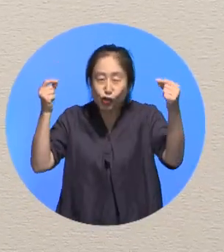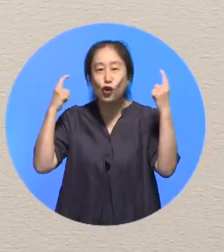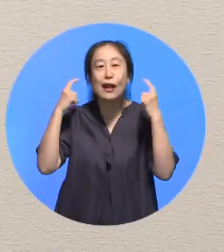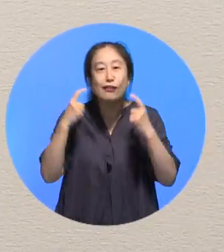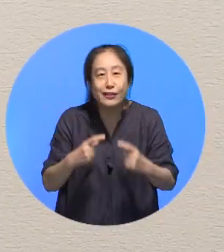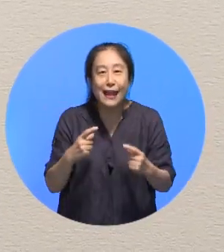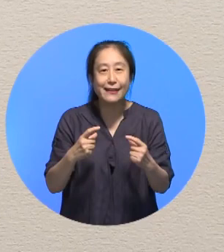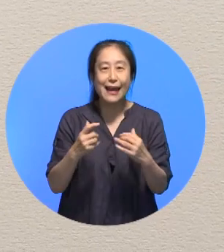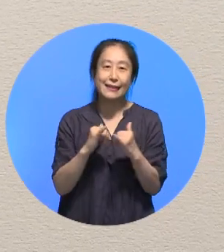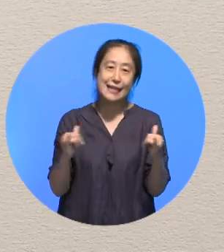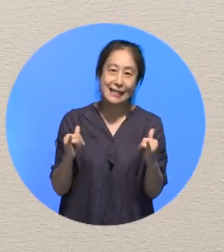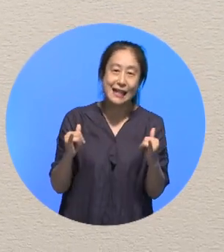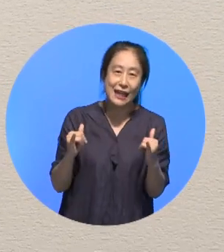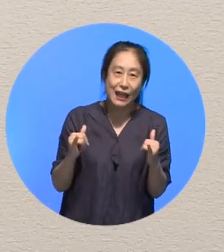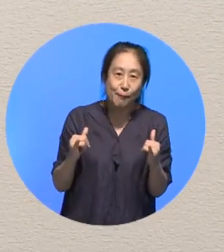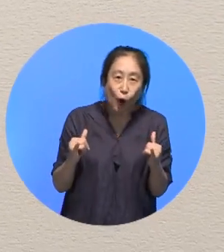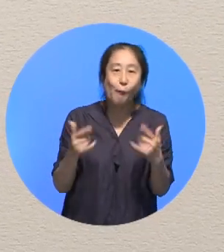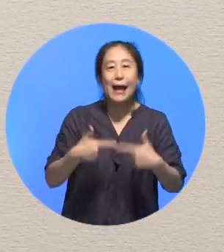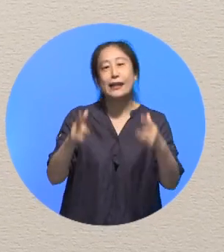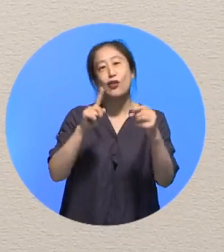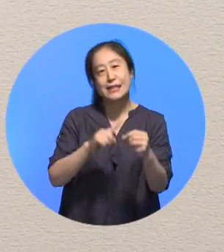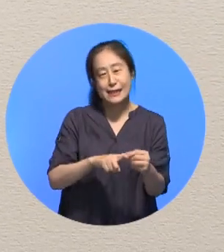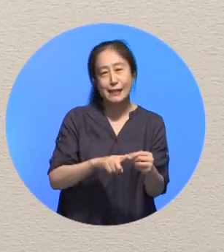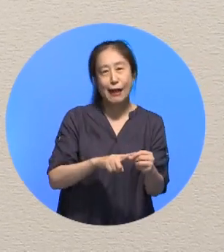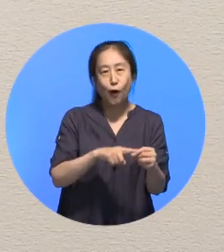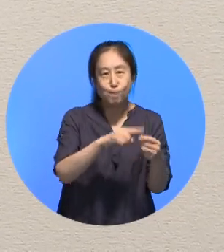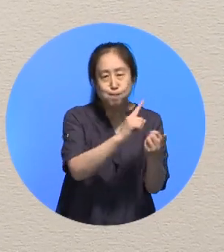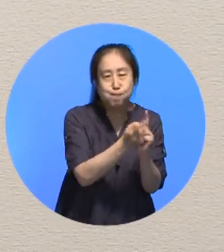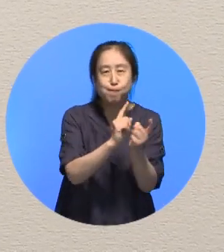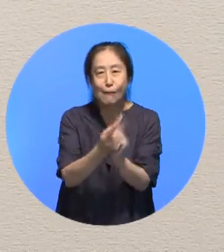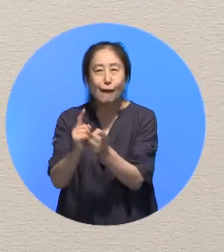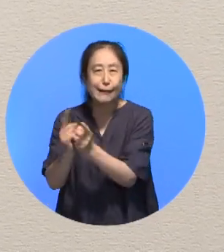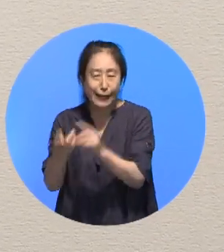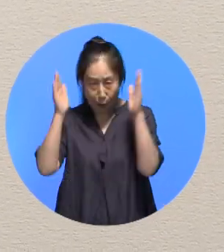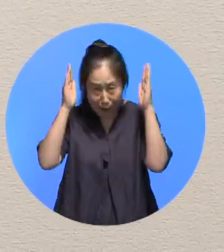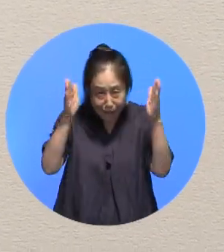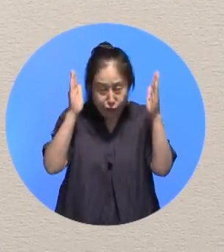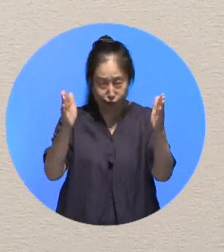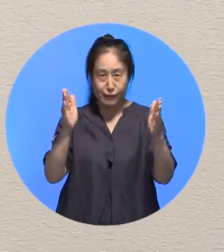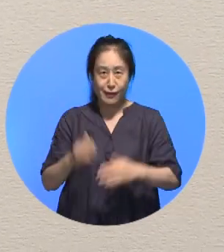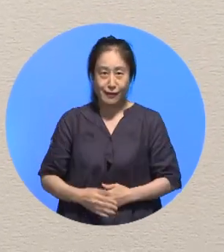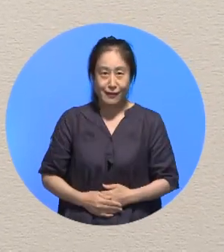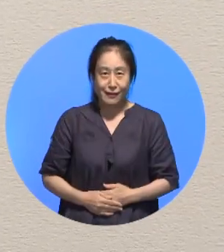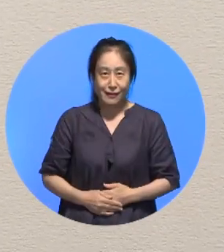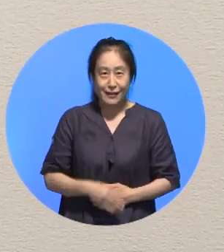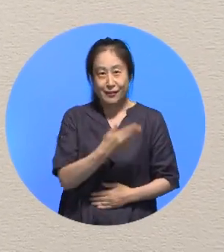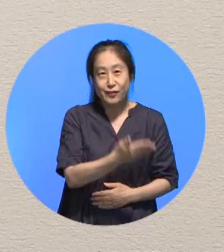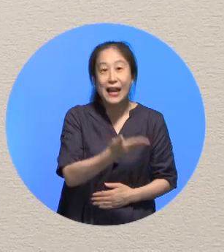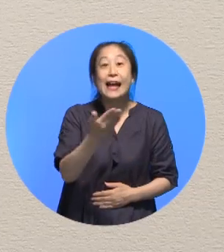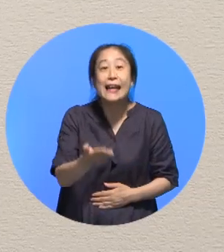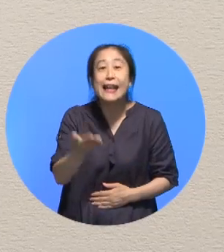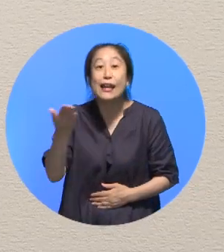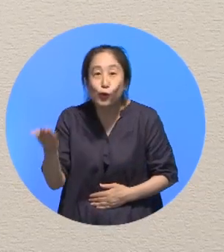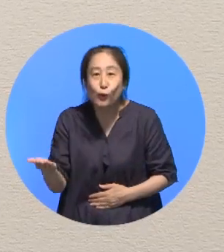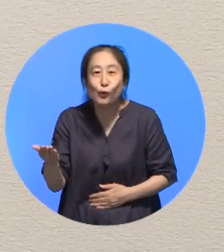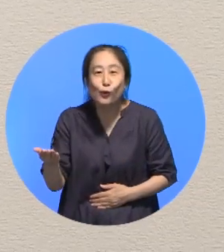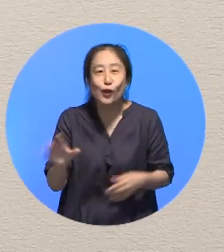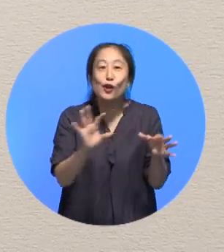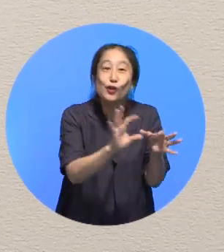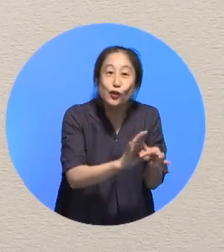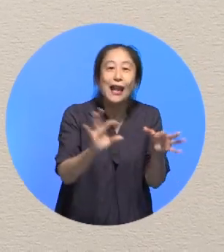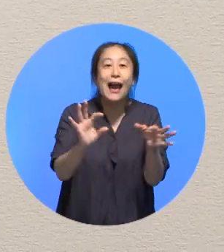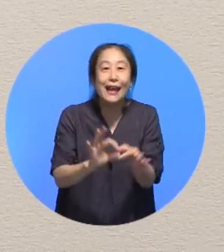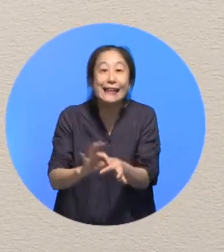のね学生さんたちも毎年変わって頑張ってくれてありますけどああいう風にあの繋げていくうん